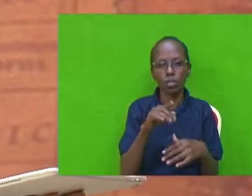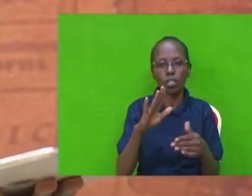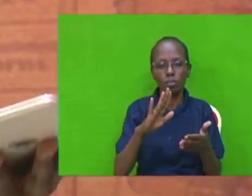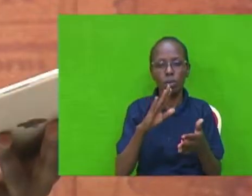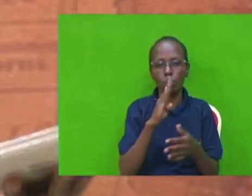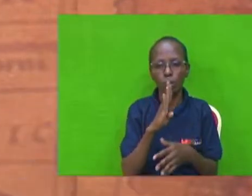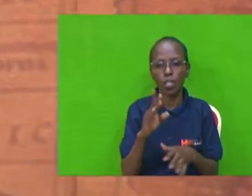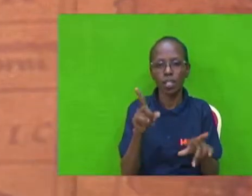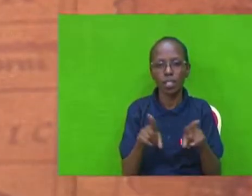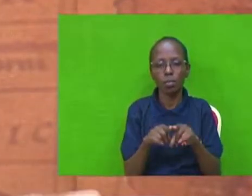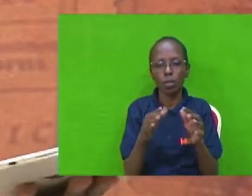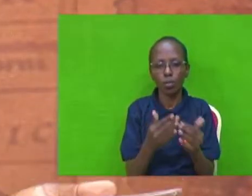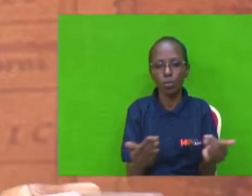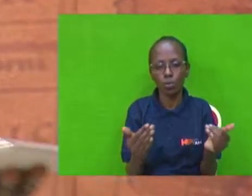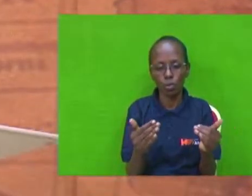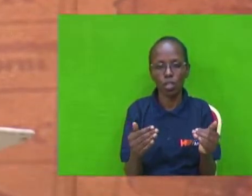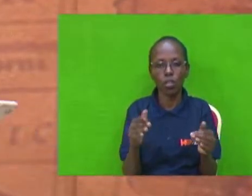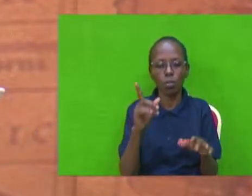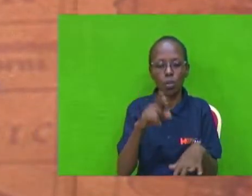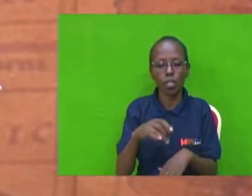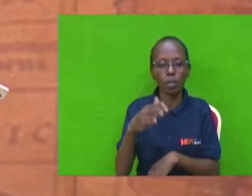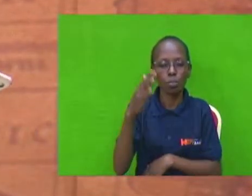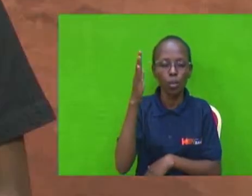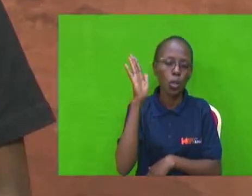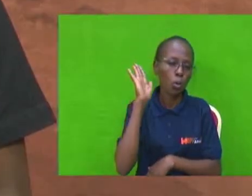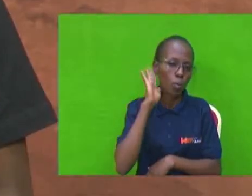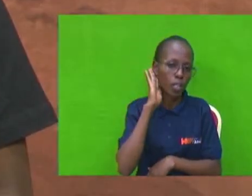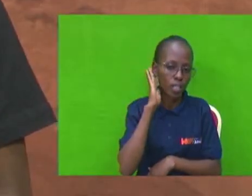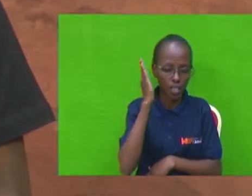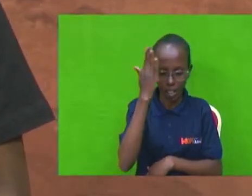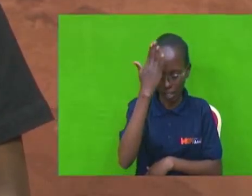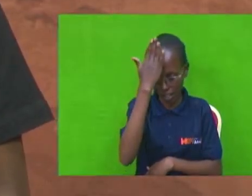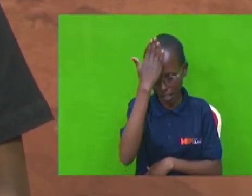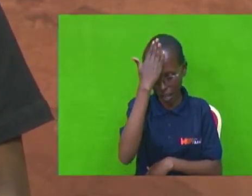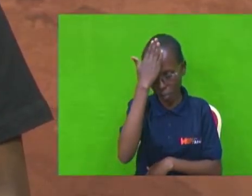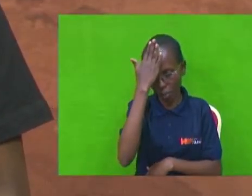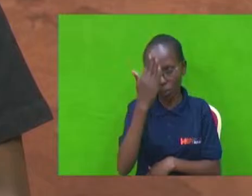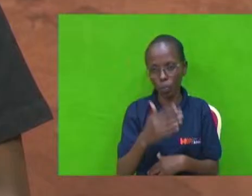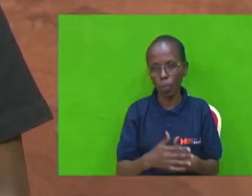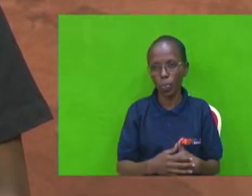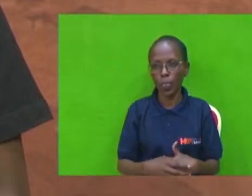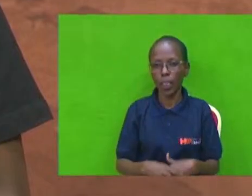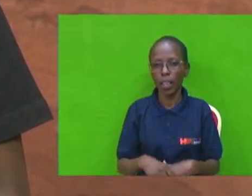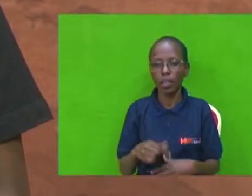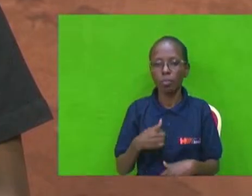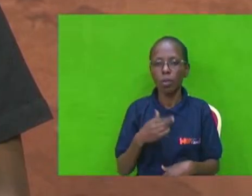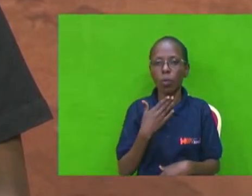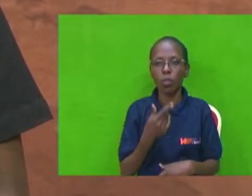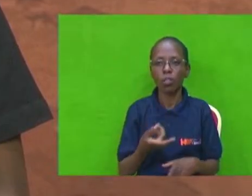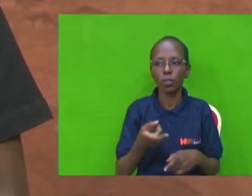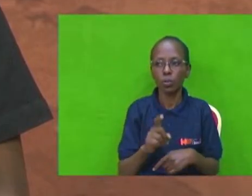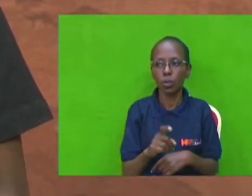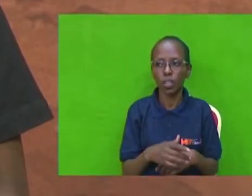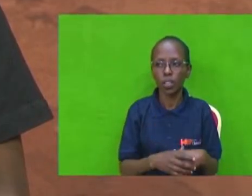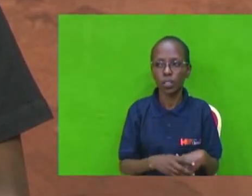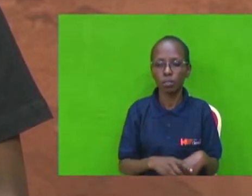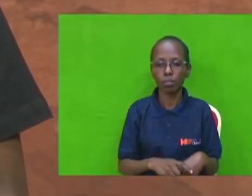wadogo, tuwe watiifu na wanyenyekevu. Amina mwalimu. Mwalimu John, nataka tu kuongezea hilo kwamba